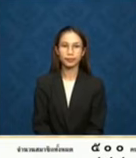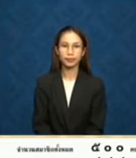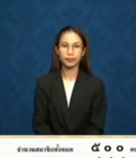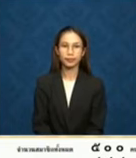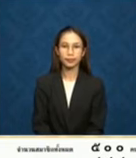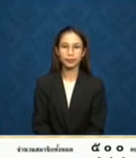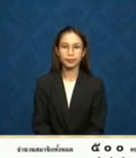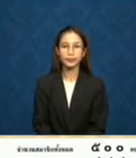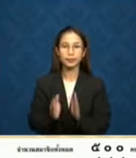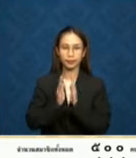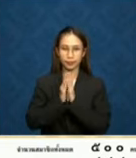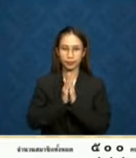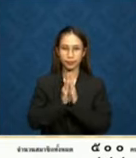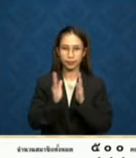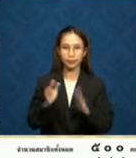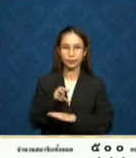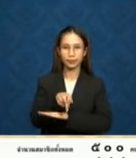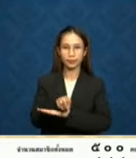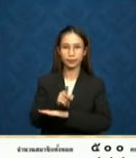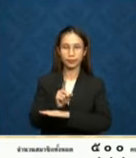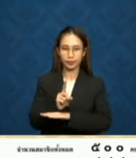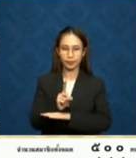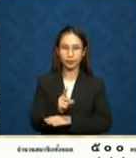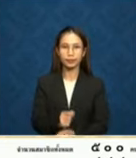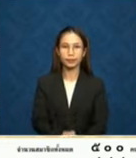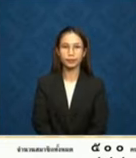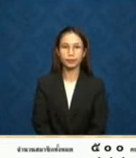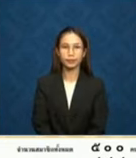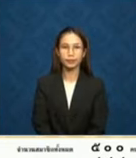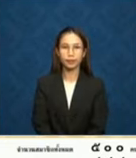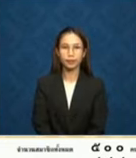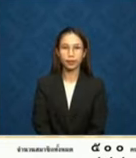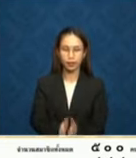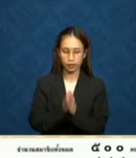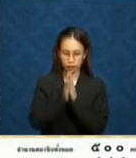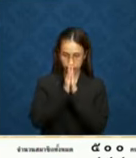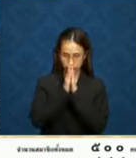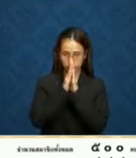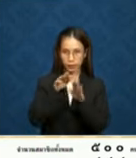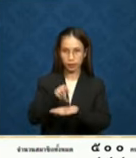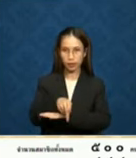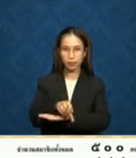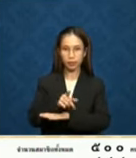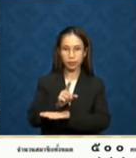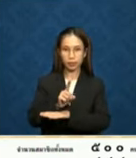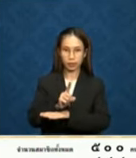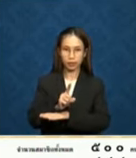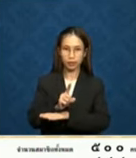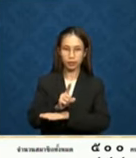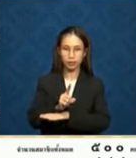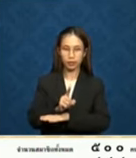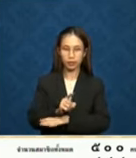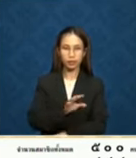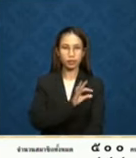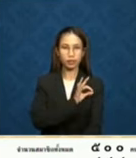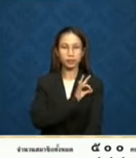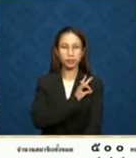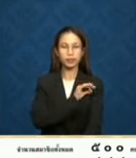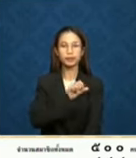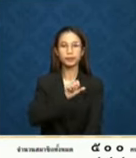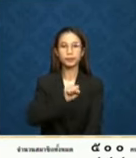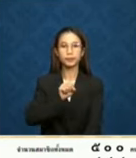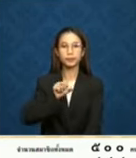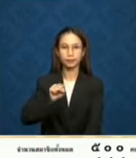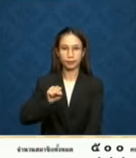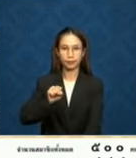ครับ ขอบคณมากครั ท่านประทานครั กับเรีนท่านประทานสภาพที่เขารบ และท่านสมาชิก ผู้สง